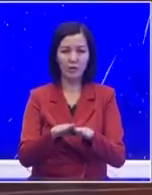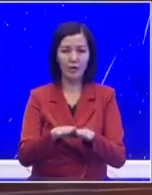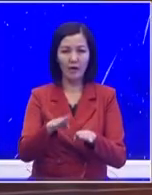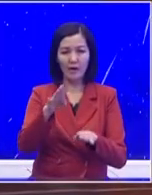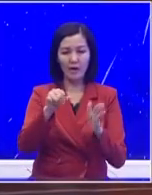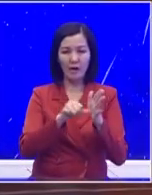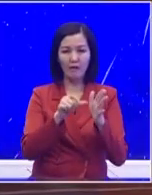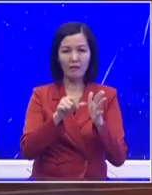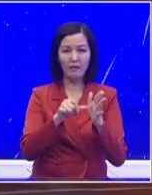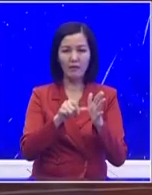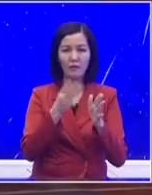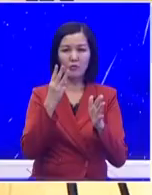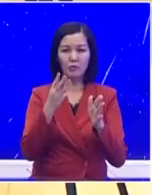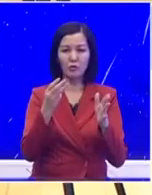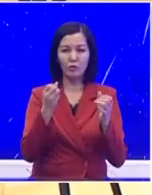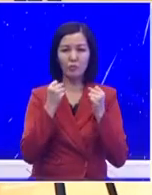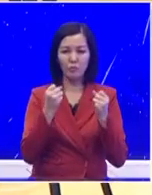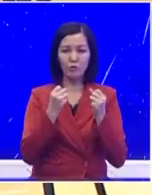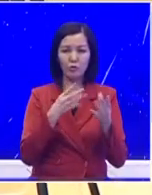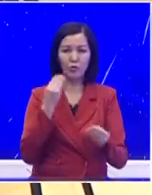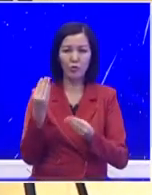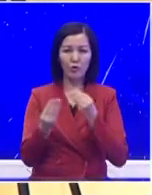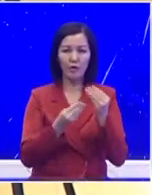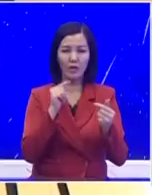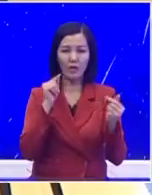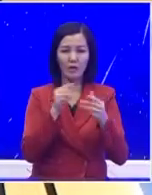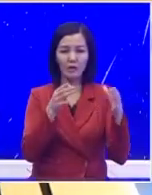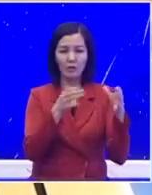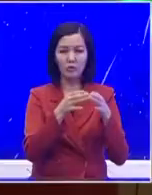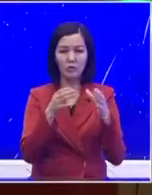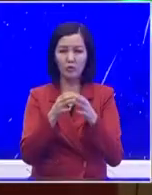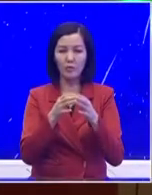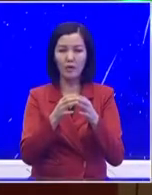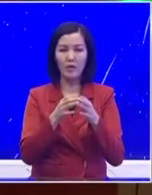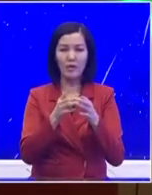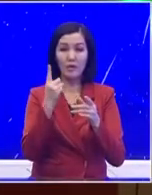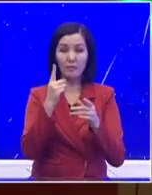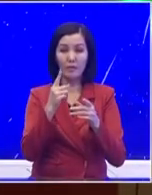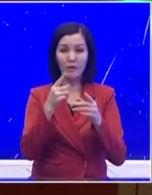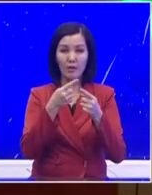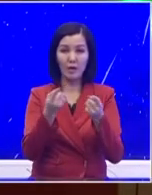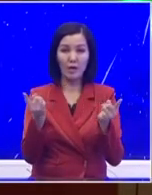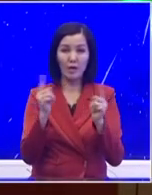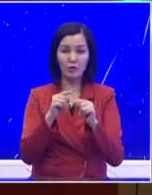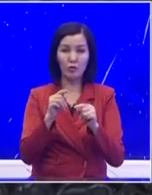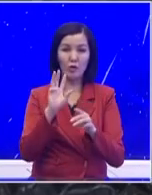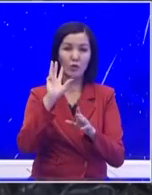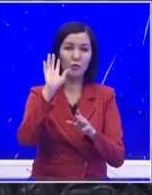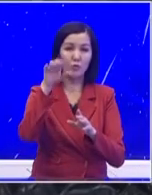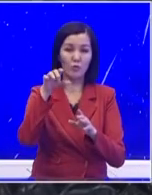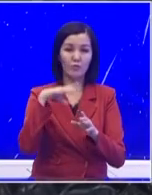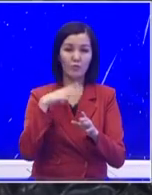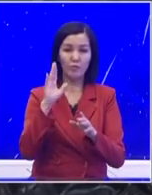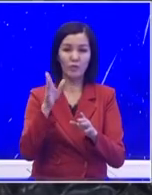әдеттегідей 6 адам емес 3 спортшы ойнайды. Сонымен қатар қарсылас ұжымдар бір шеңберге доп салып үздікті анықтайды. Сонда өткен ғасырдың 60-шы